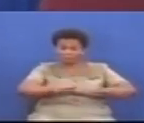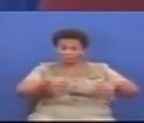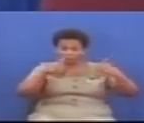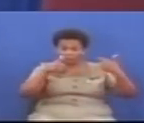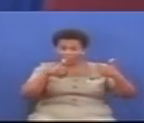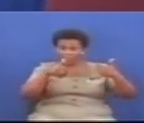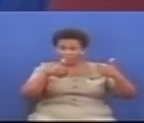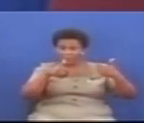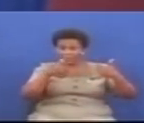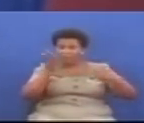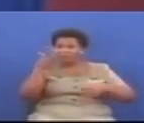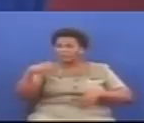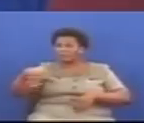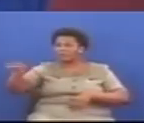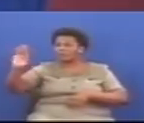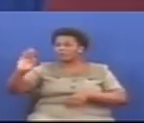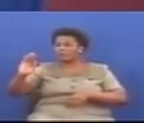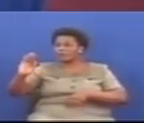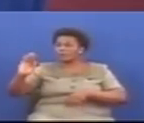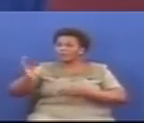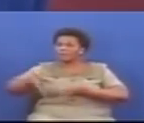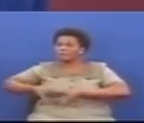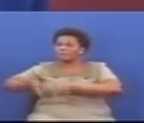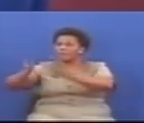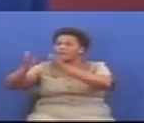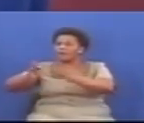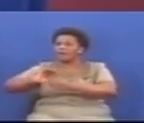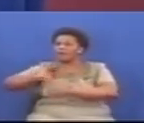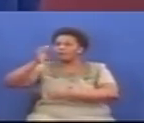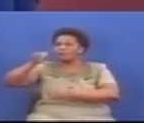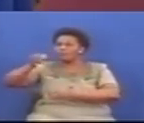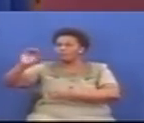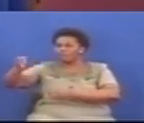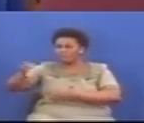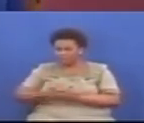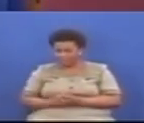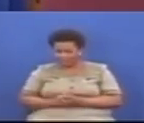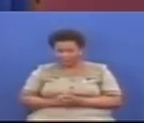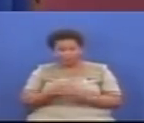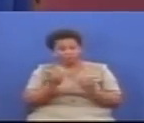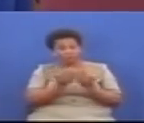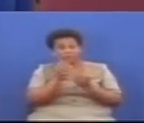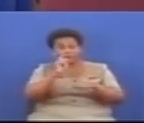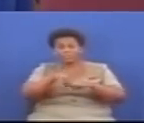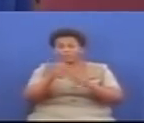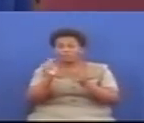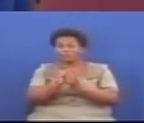Road. Ni jogging wala haitakuwa ndefu sana. Kwa hiyo tunaomba tufike kwenye jogging saa 12 asubuhi siku ya Jumapili.